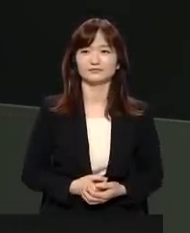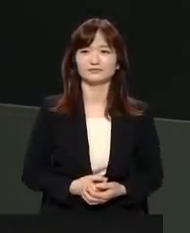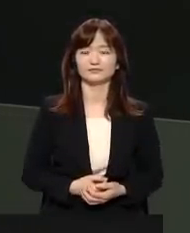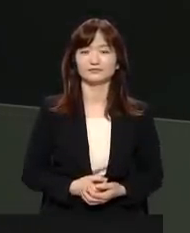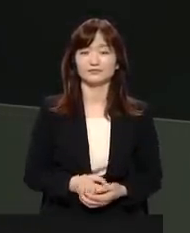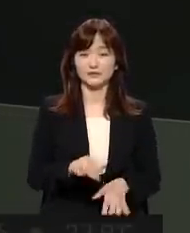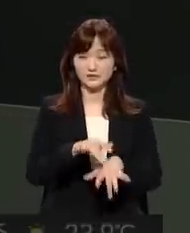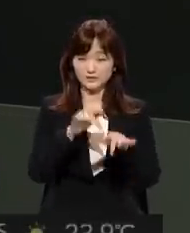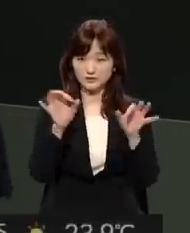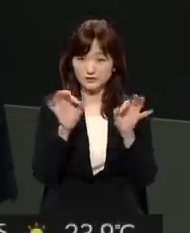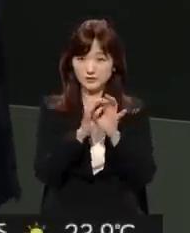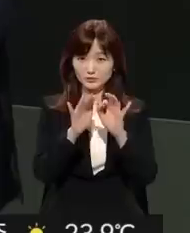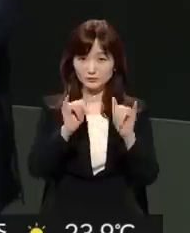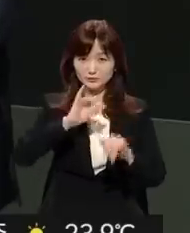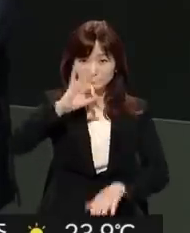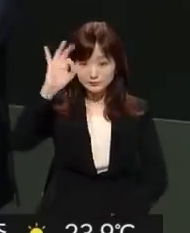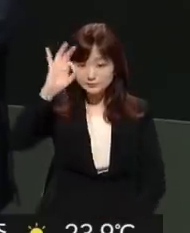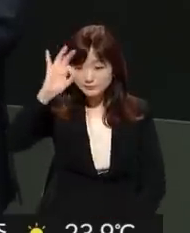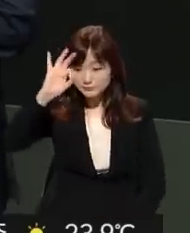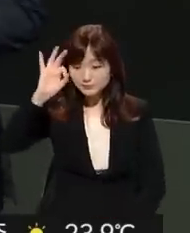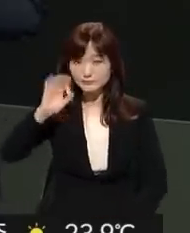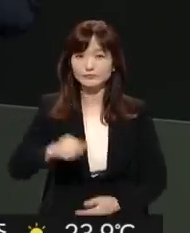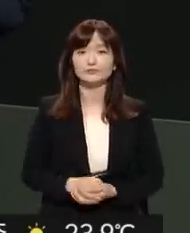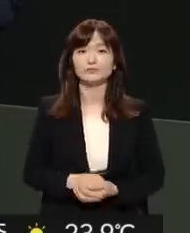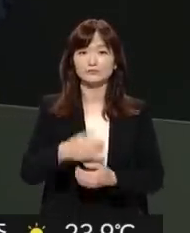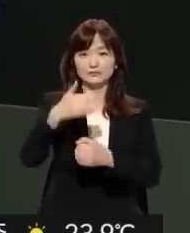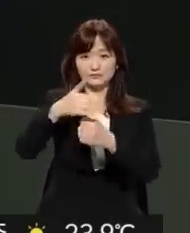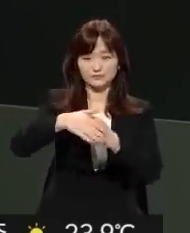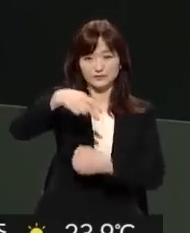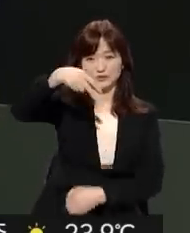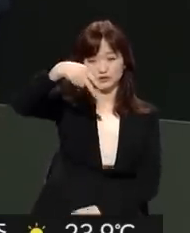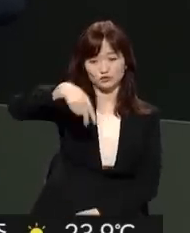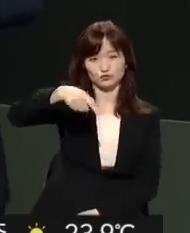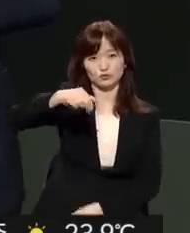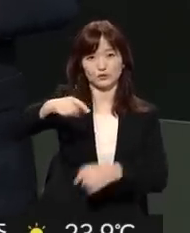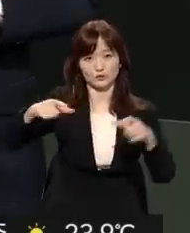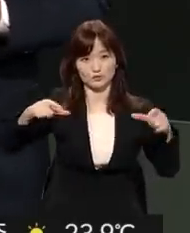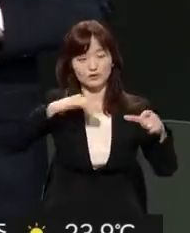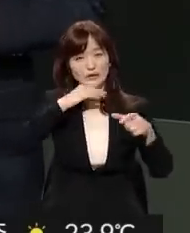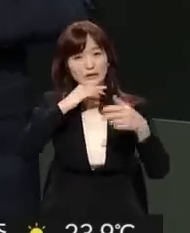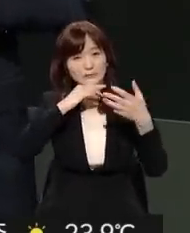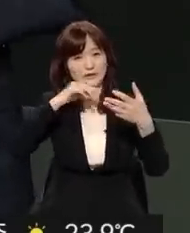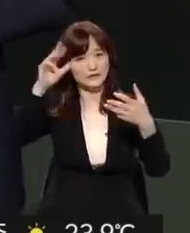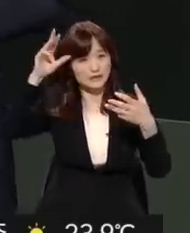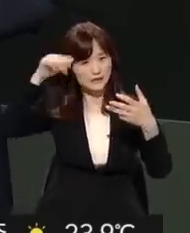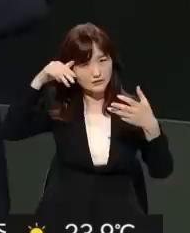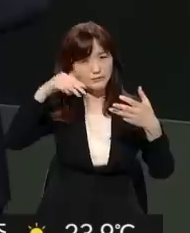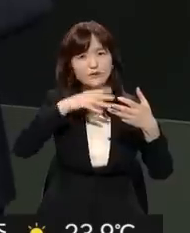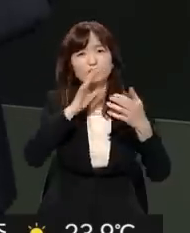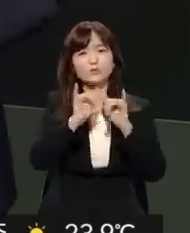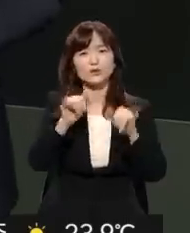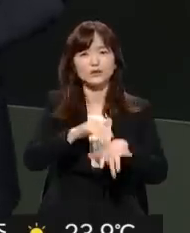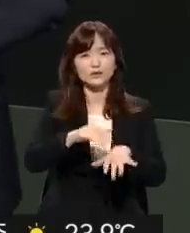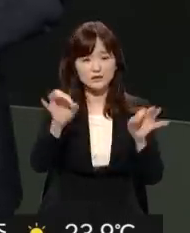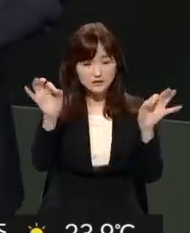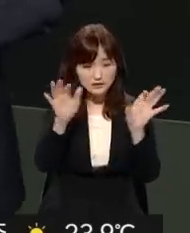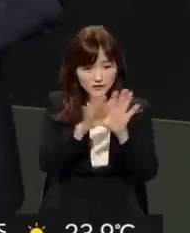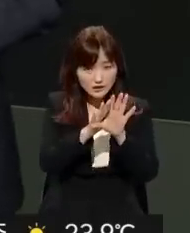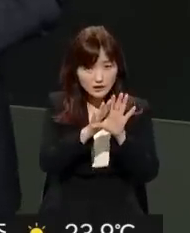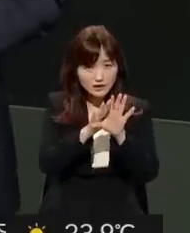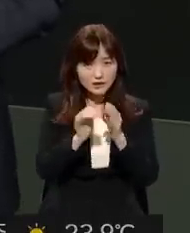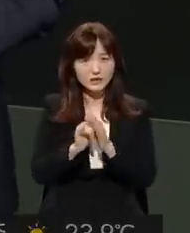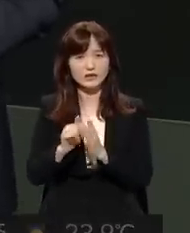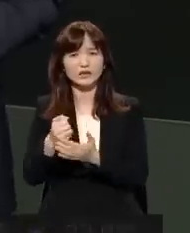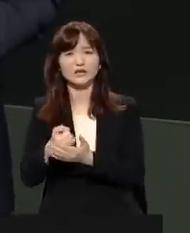예, 실종자를 찾습니다. 자, 대구 수성구에서 80대 한 치매 어르신이 실종이 돼서 지금 가족들이 애를